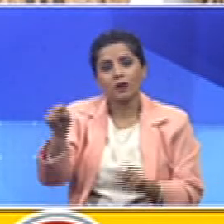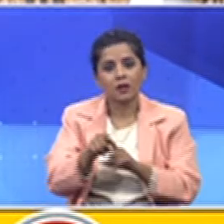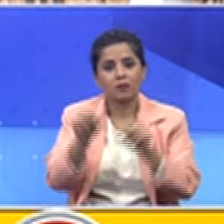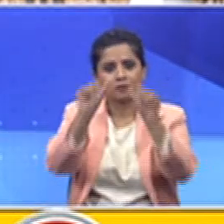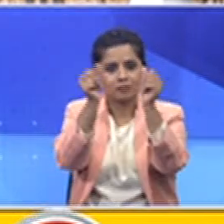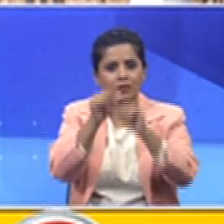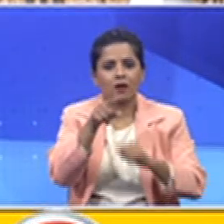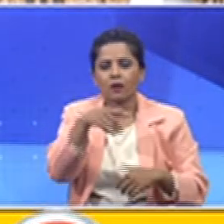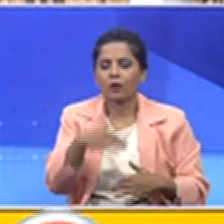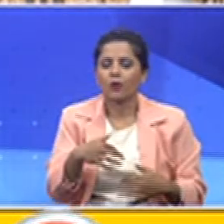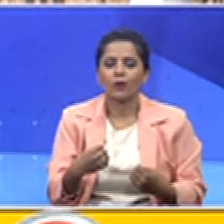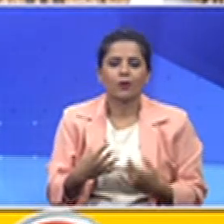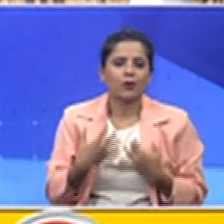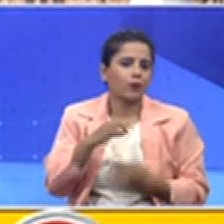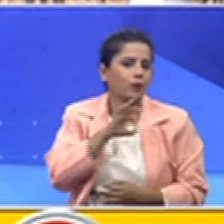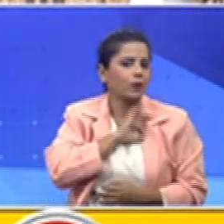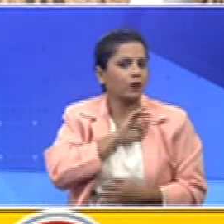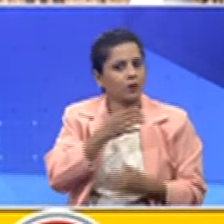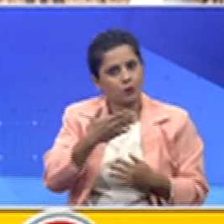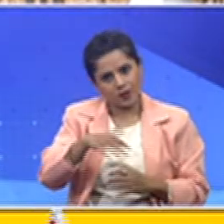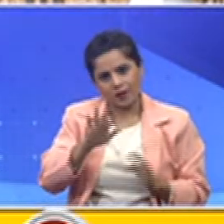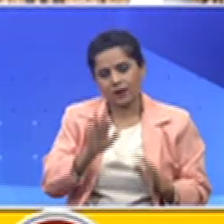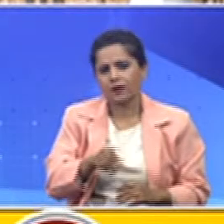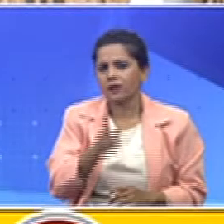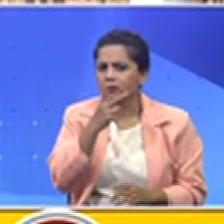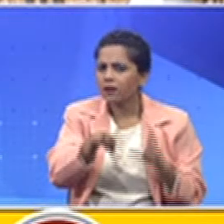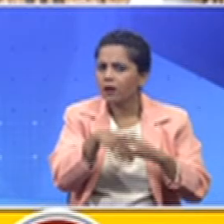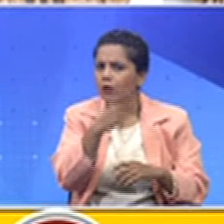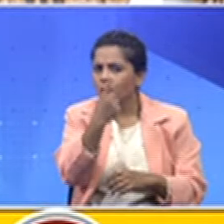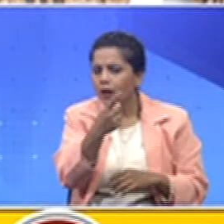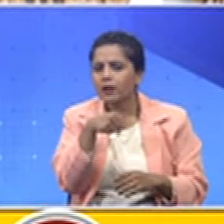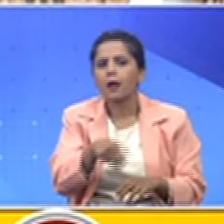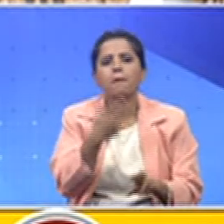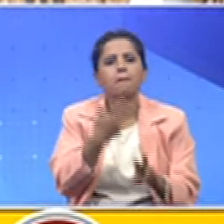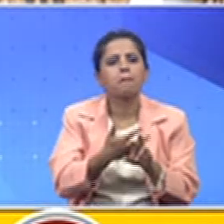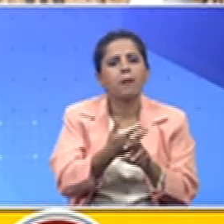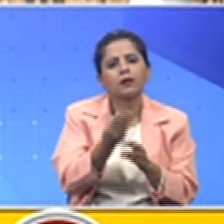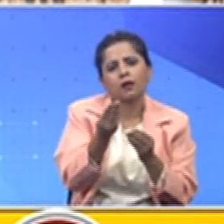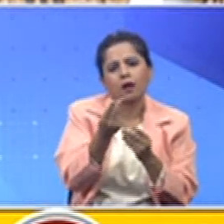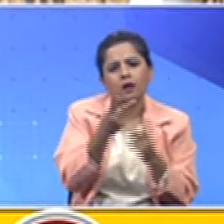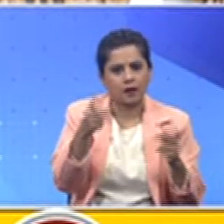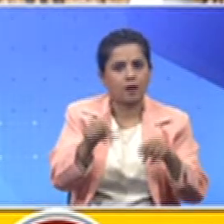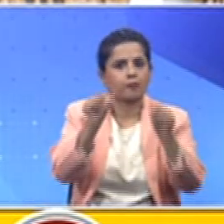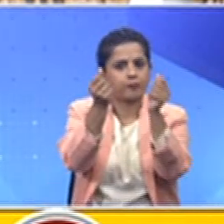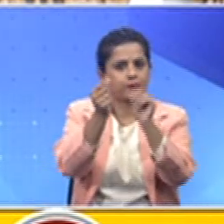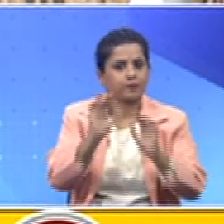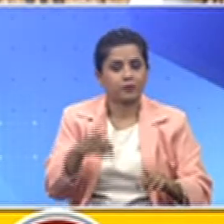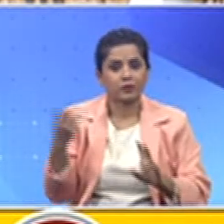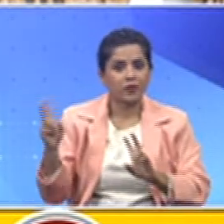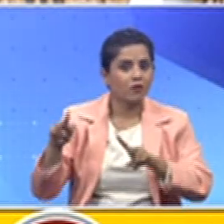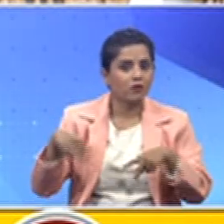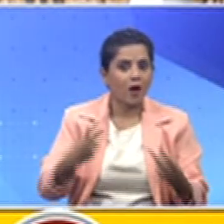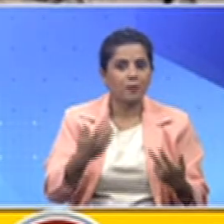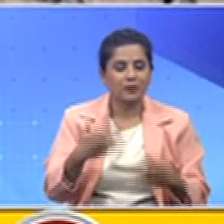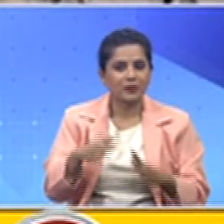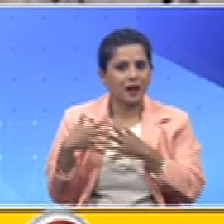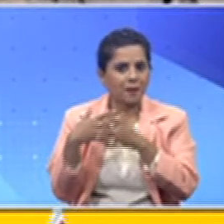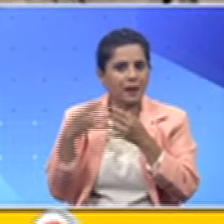मन मोह लेंगी। इनमें से एक सैंडस्टोन से बनी है। वापस लौटाई गई चीजों